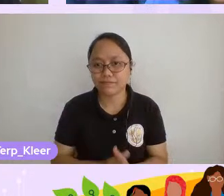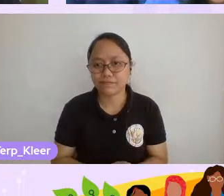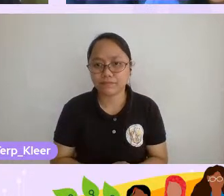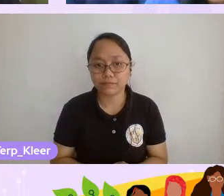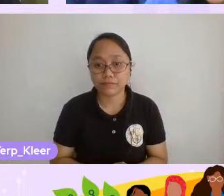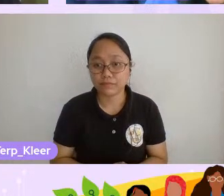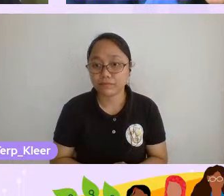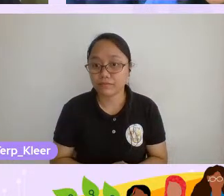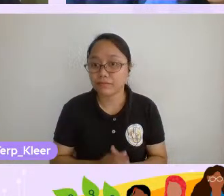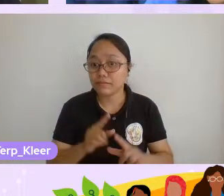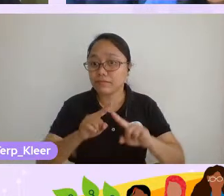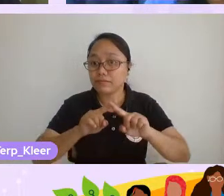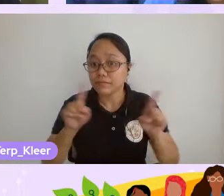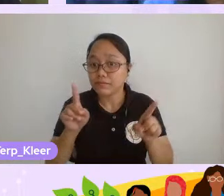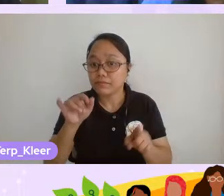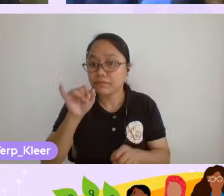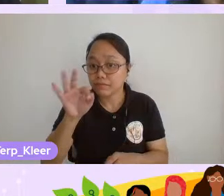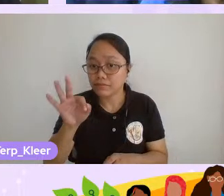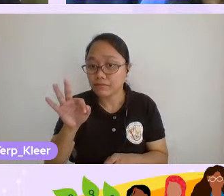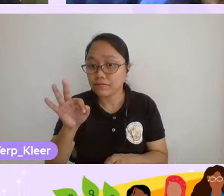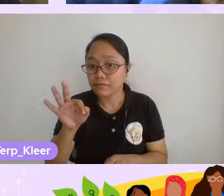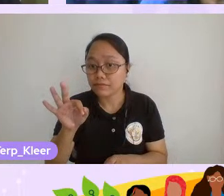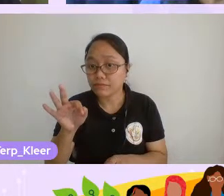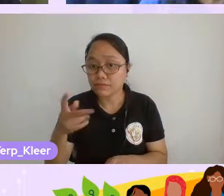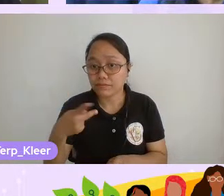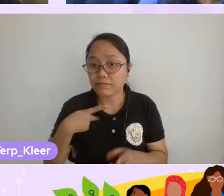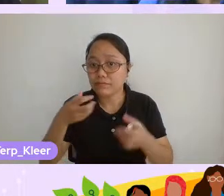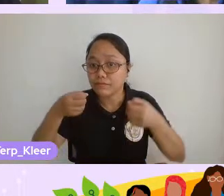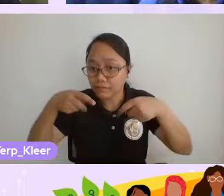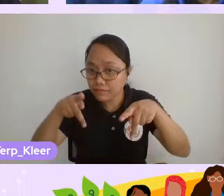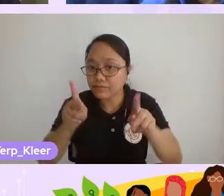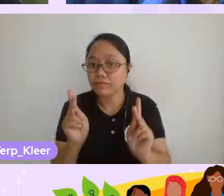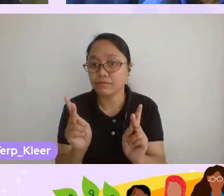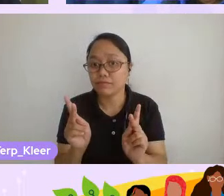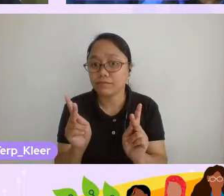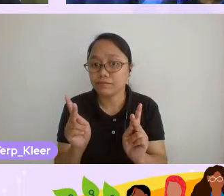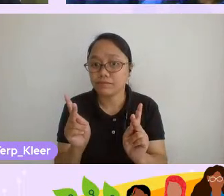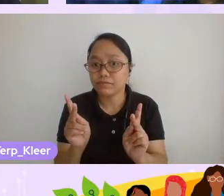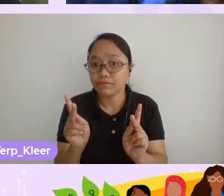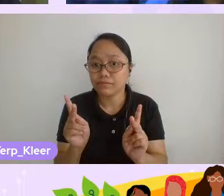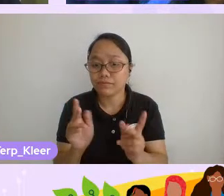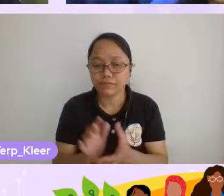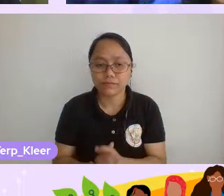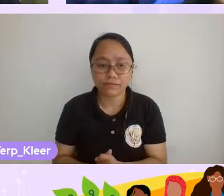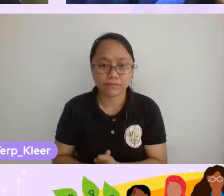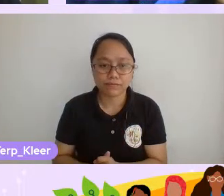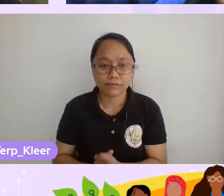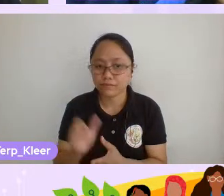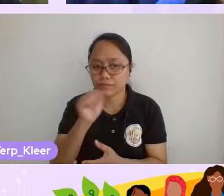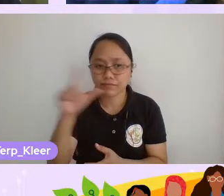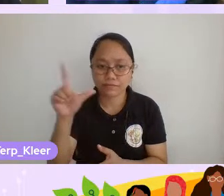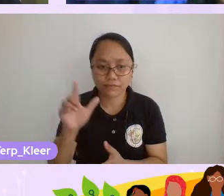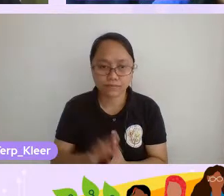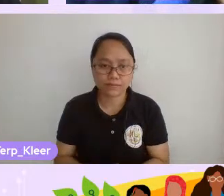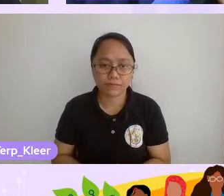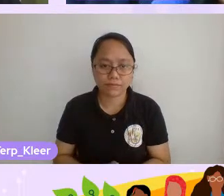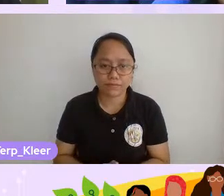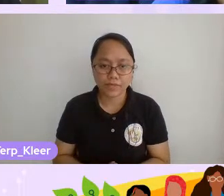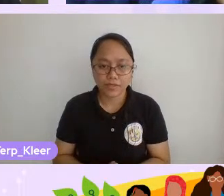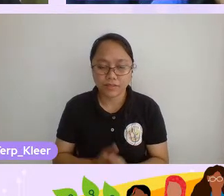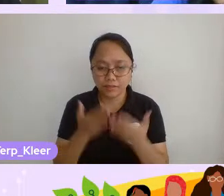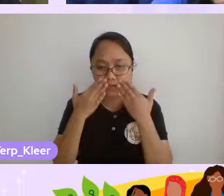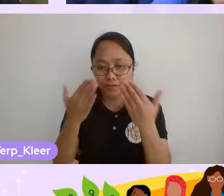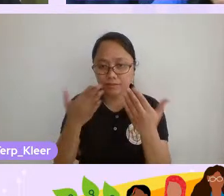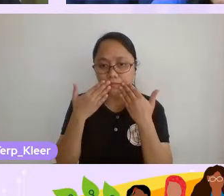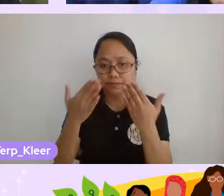Pero pag nagkataon po, kailangan po usually at least high school graduate. Ayan po. Thank you